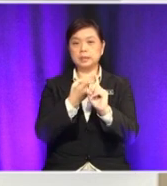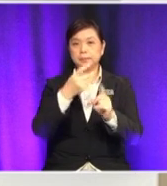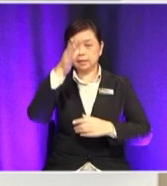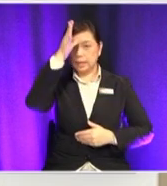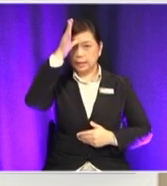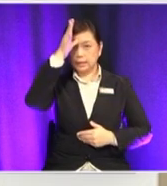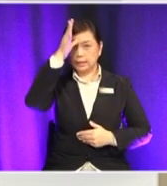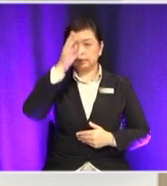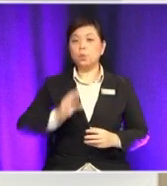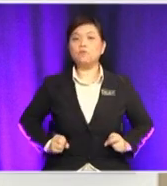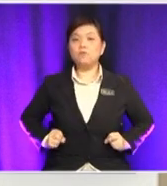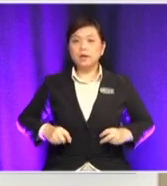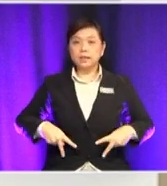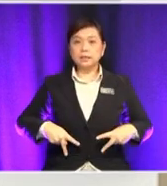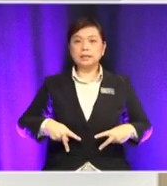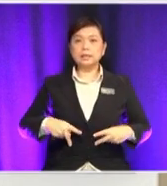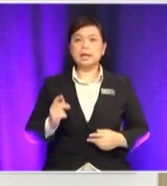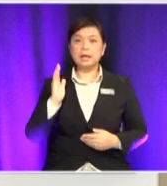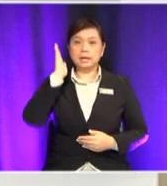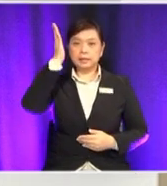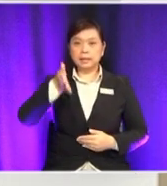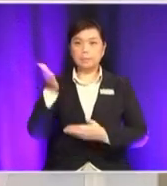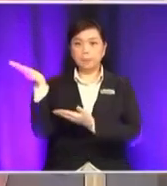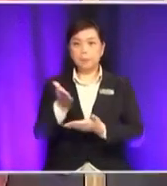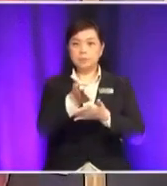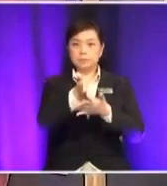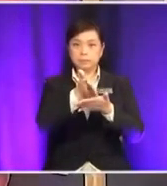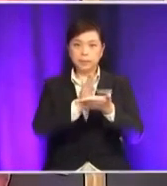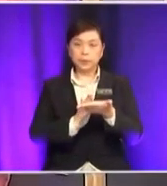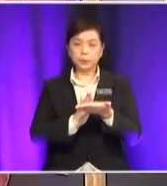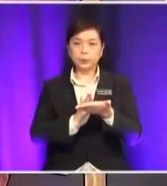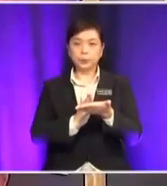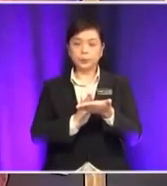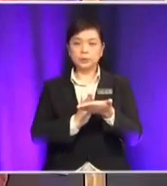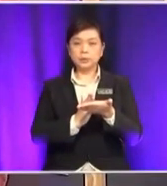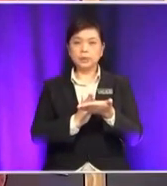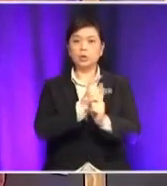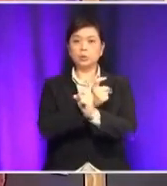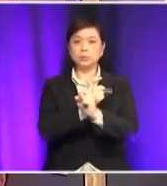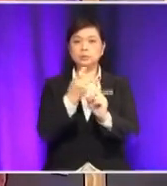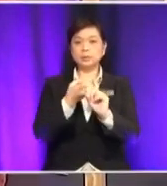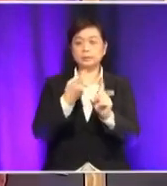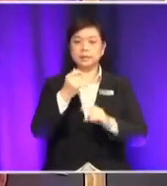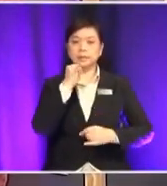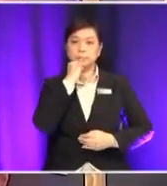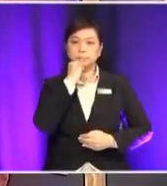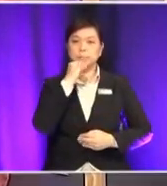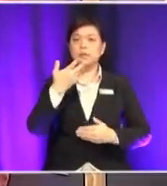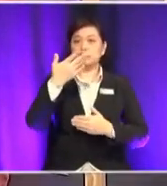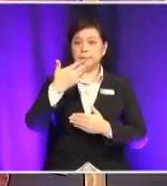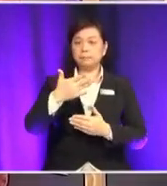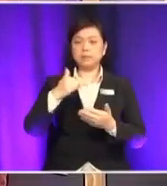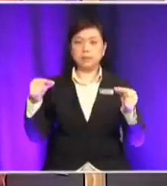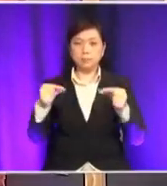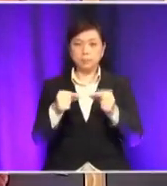separuh kromosom daripada Ibu Apabila mereka bercantum kita akan dapatlah zaekor ya